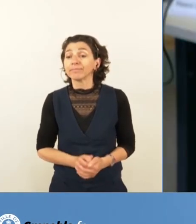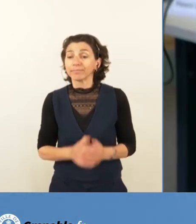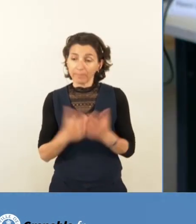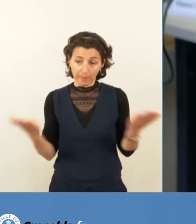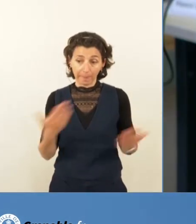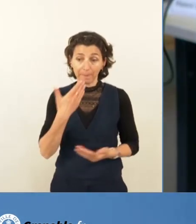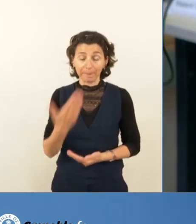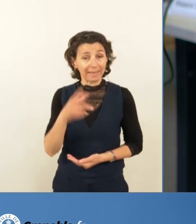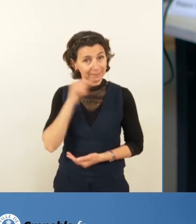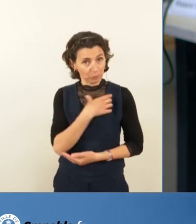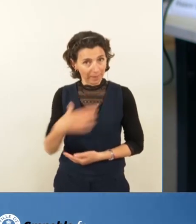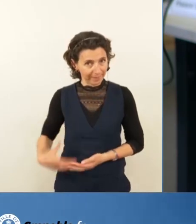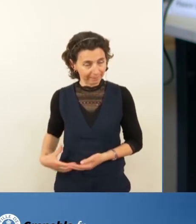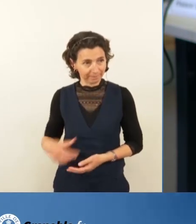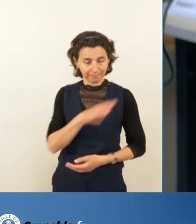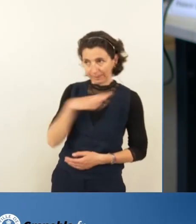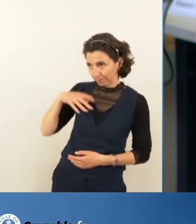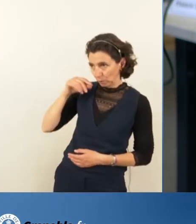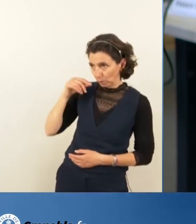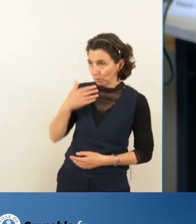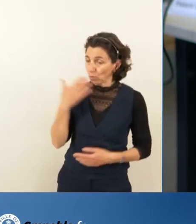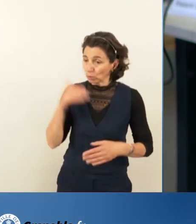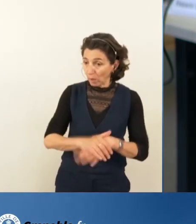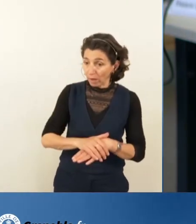merci Monsieur le Maire Mesdames messieurs bonsoir